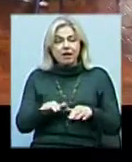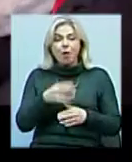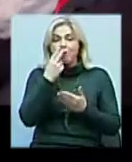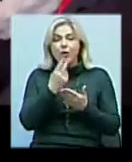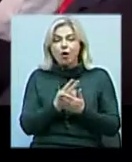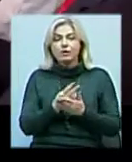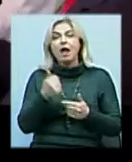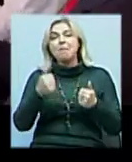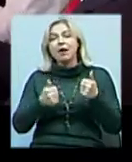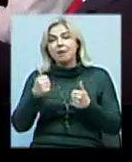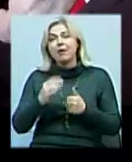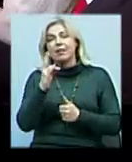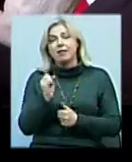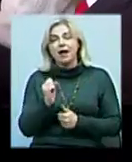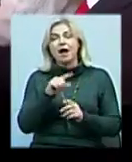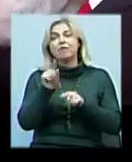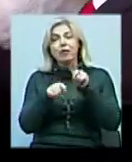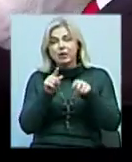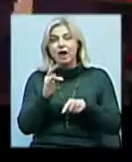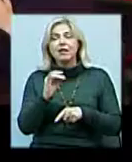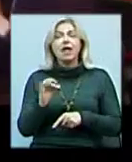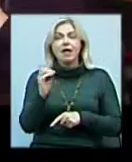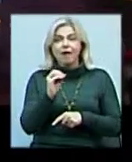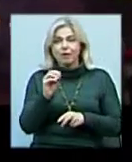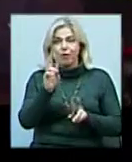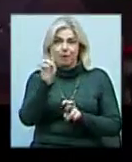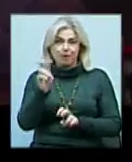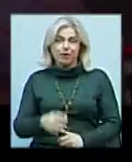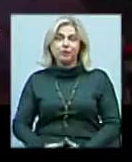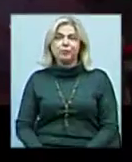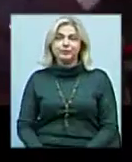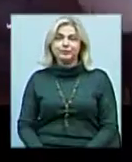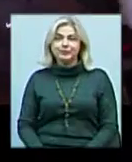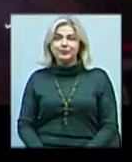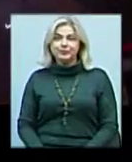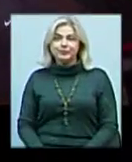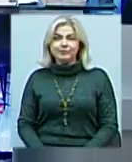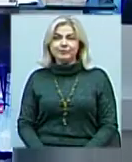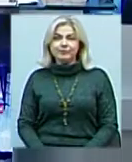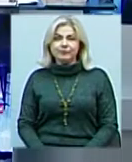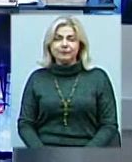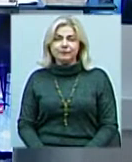на європейську тематику. Вікторія Чернявська, Артем Белібов, телевізійні новини Миколаївщини.